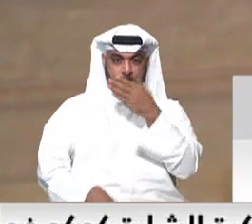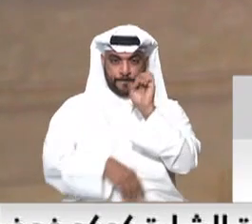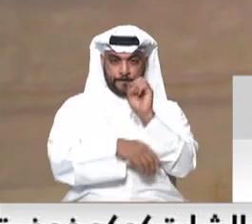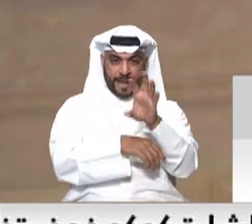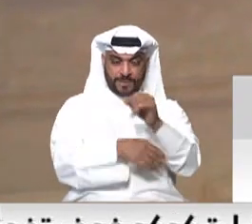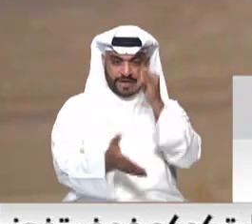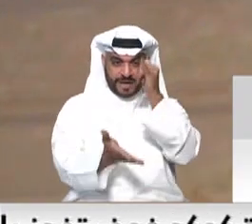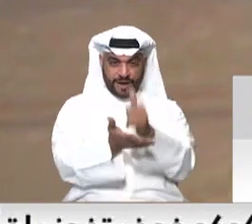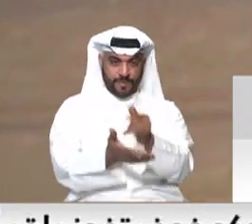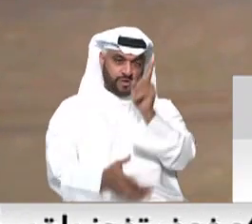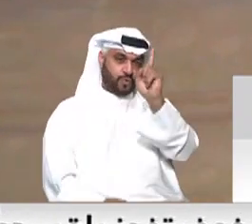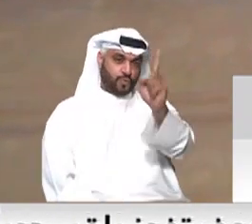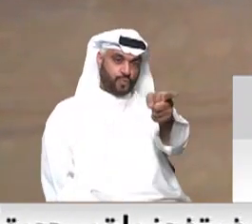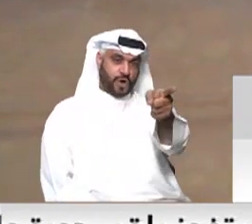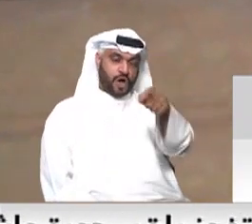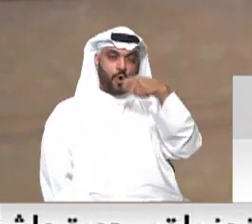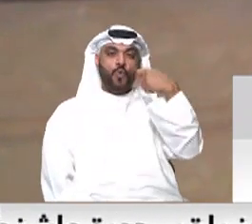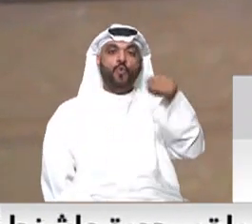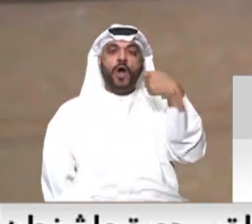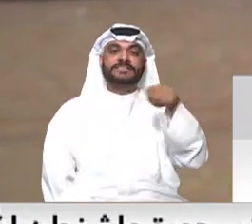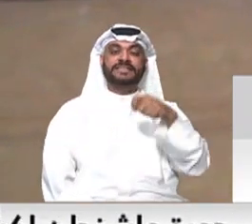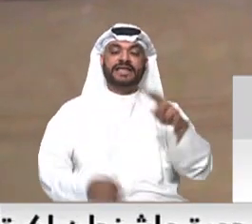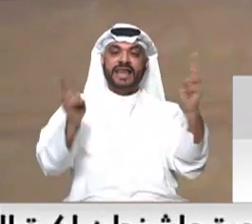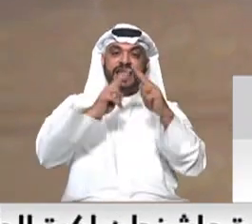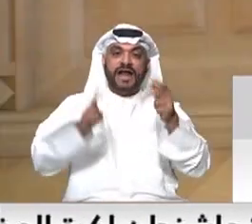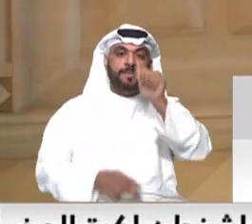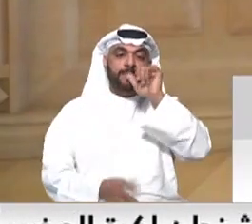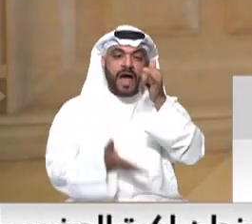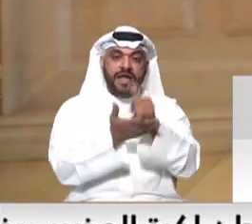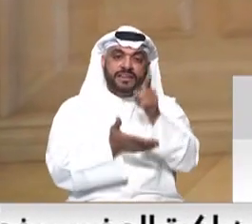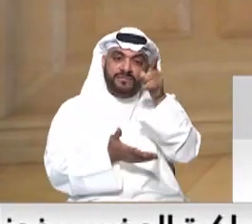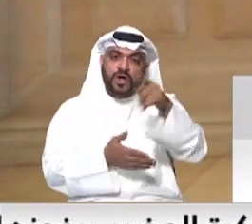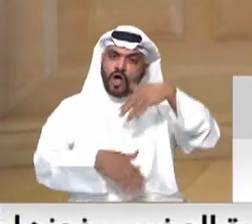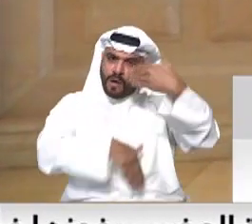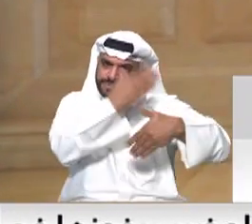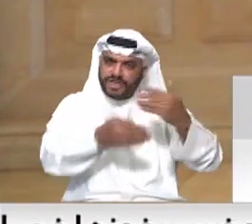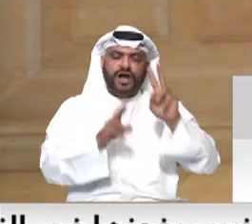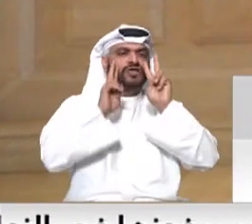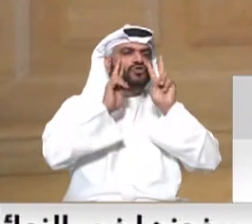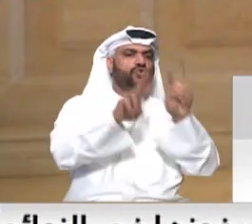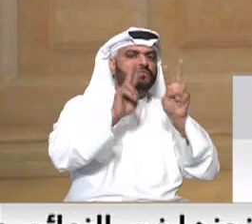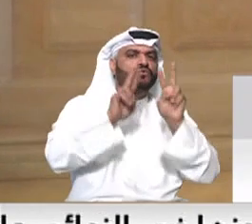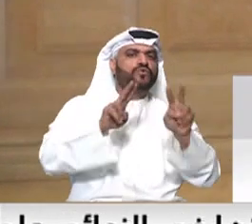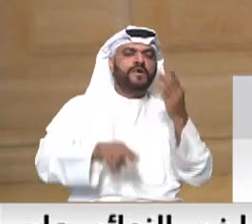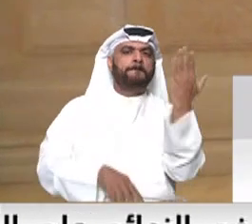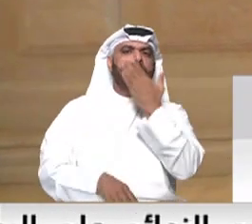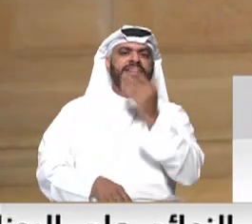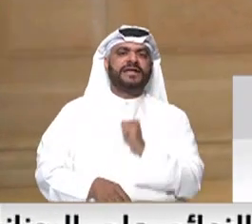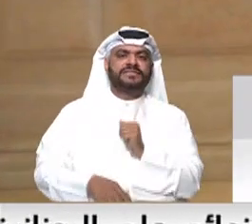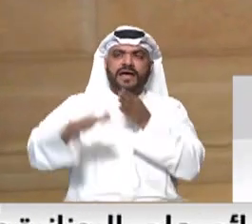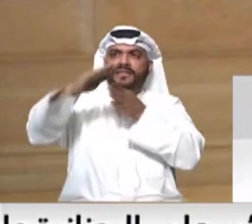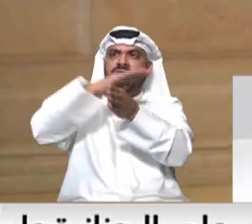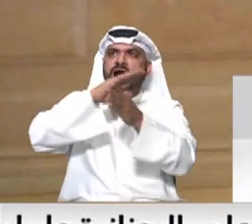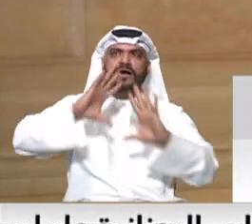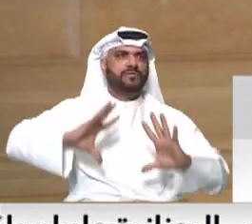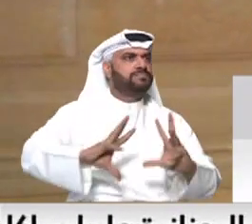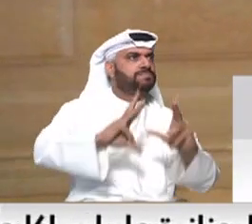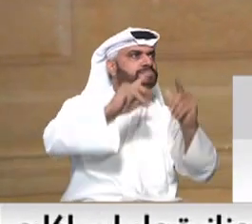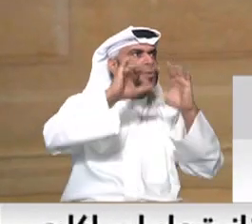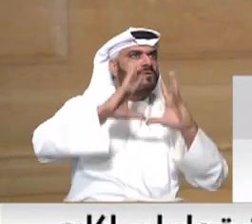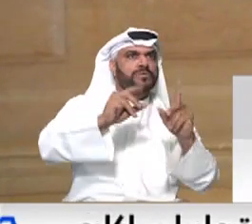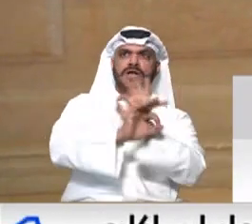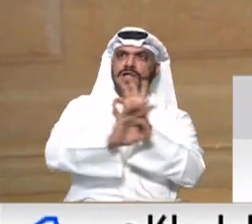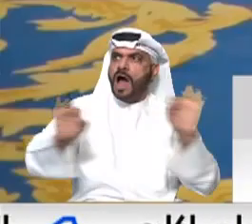كلف مجلس الوزراء وزير الكهرباء والماء والطاقة المتجددة ووزير التعليم بالوكالة الدكتور جاسم محمد